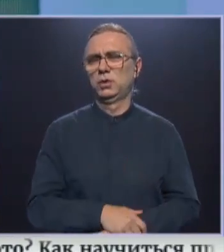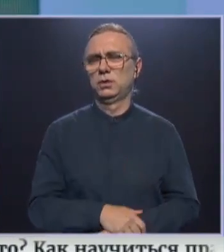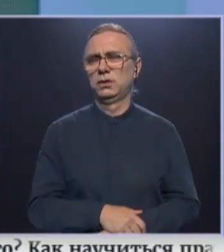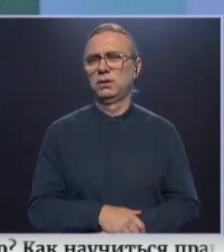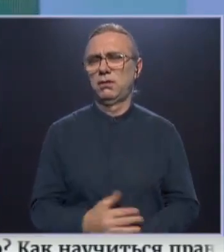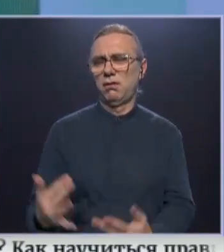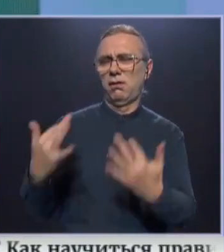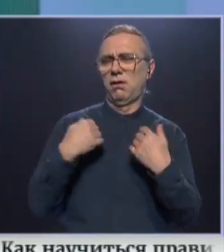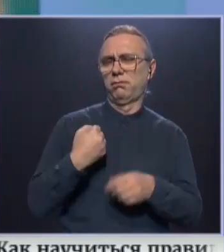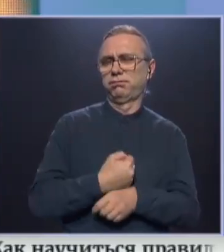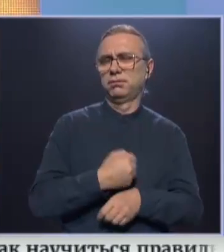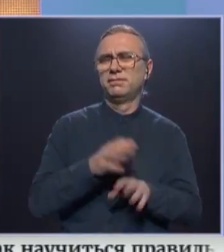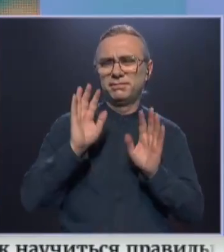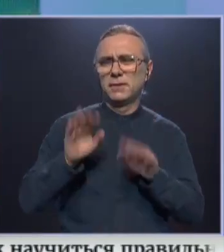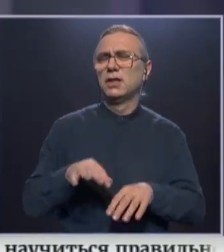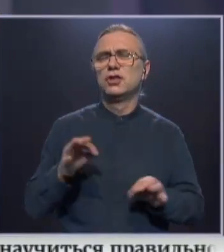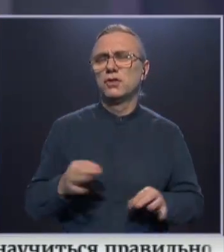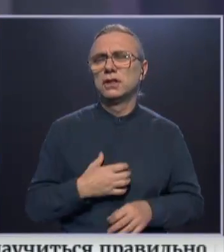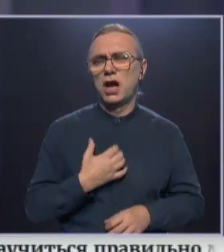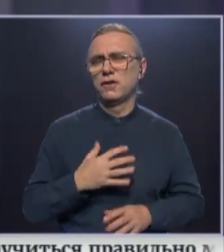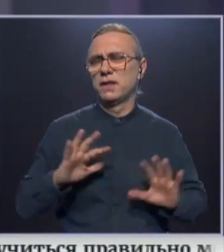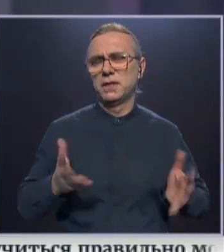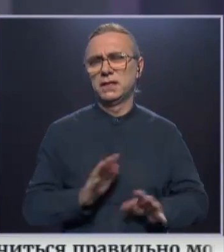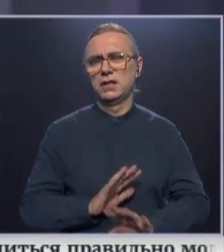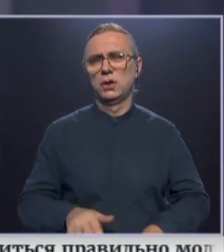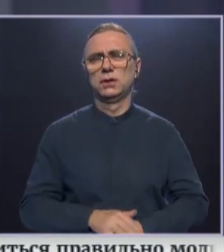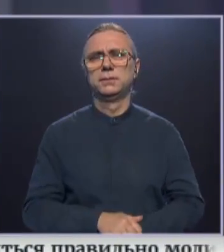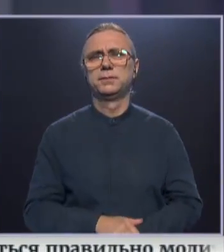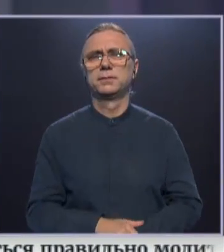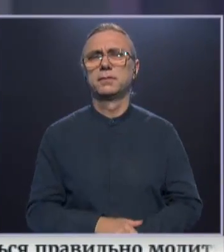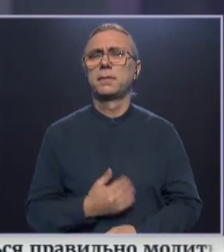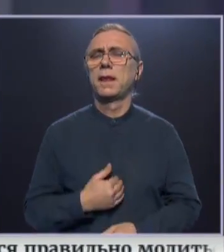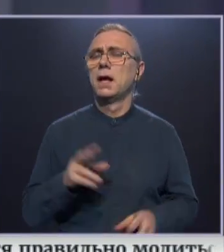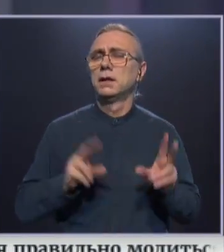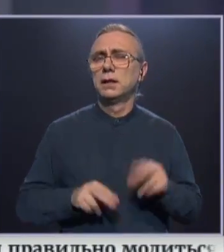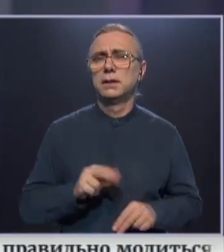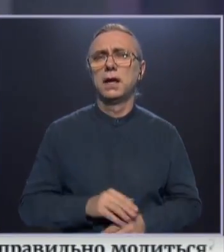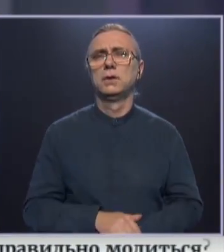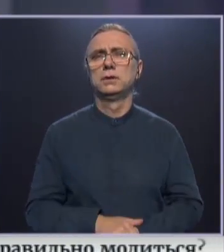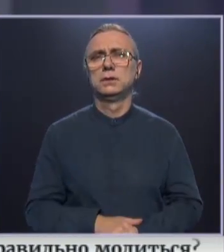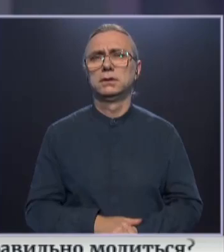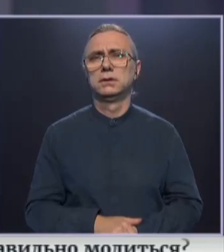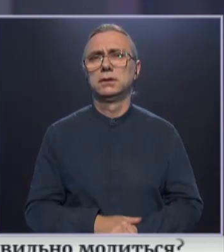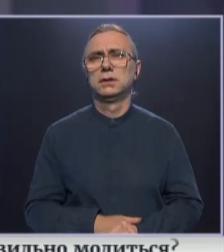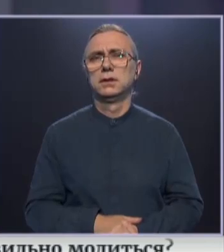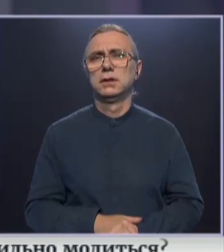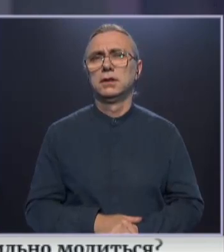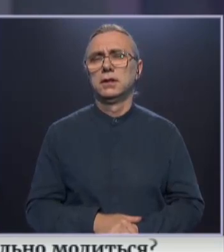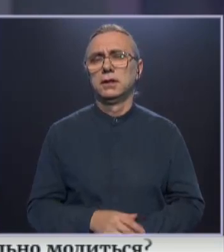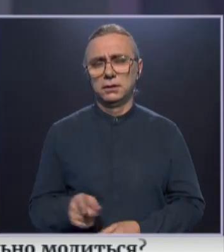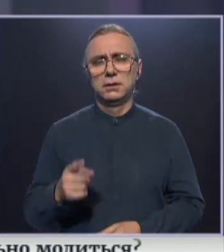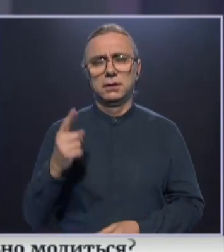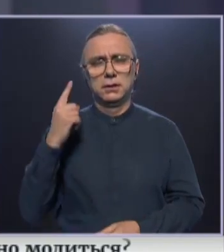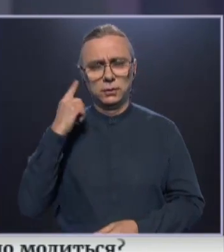ничего страшного не произойдет. Ну вот, я надеюсь, что, извини, что на «ты», что все, что сказал батюшка, ты